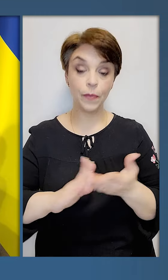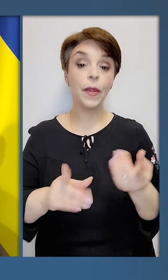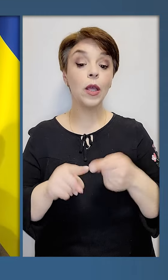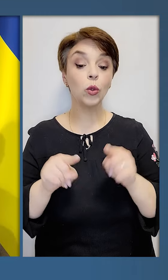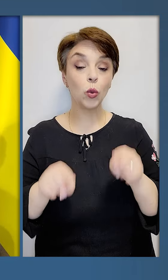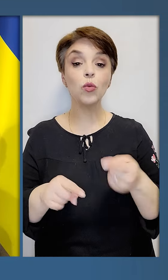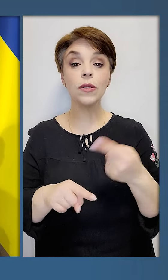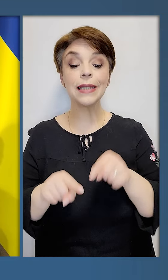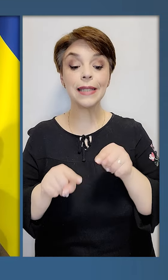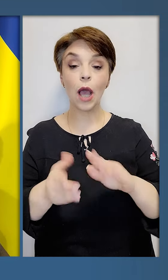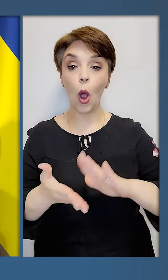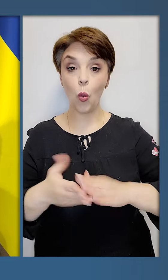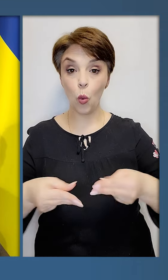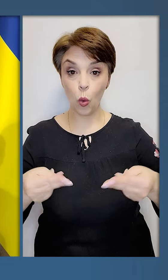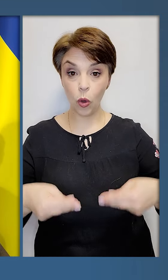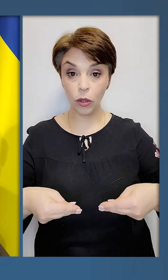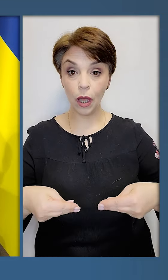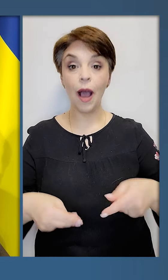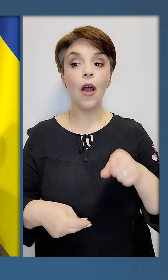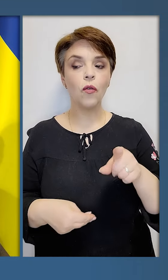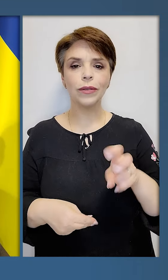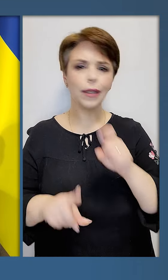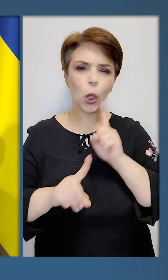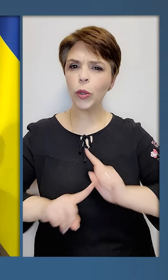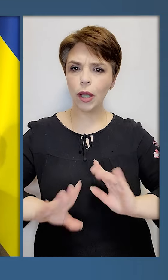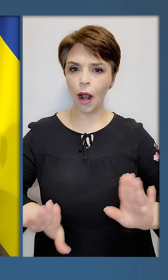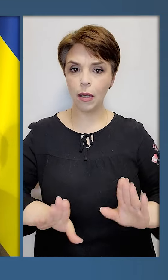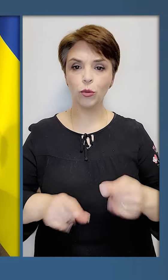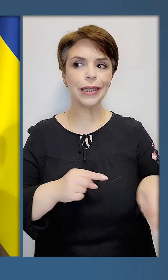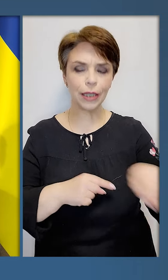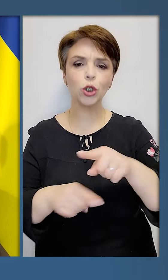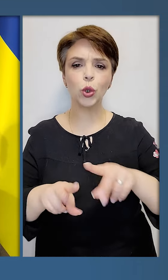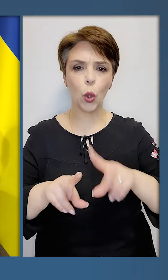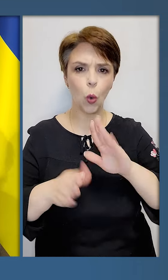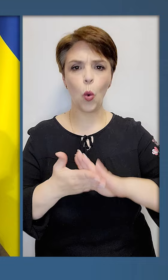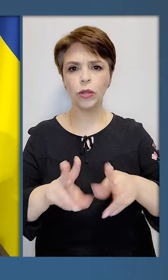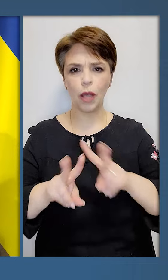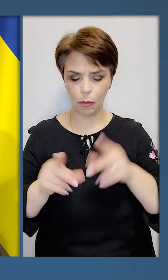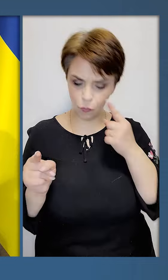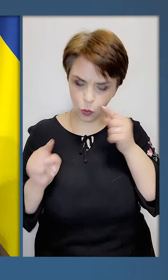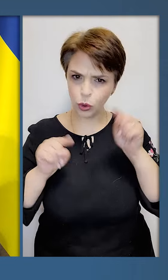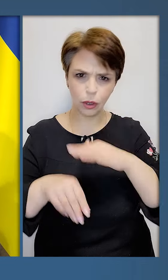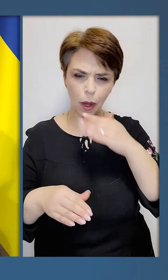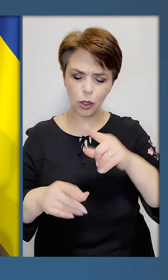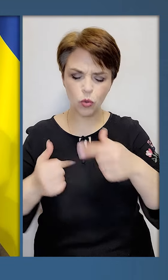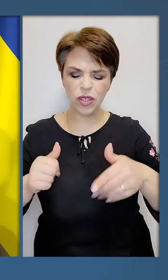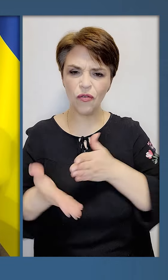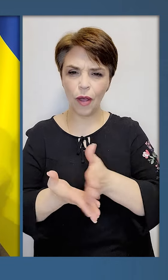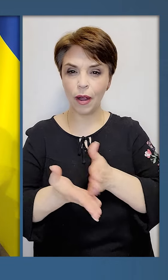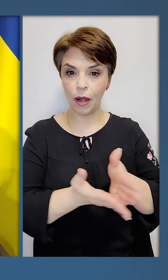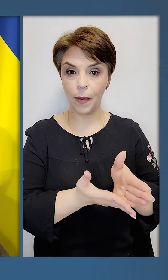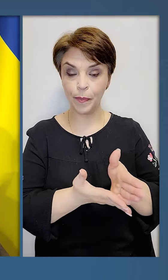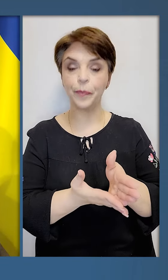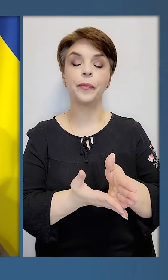І тому ця угода, вона не унікальна, тому що інші угоди також будуть фокусуватися на багатьох